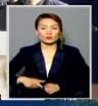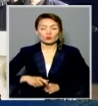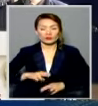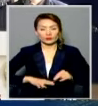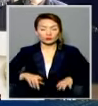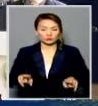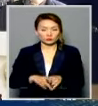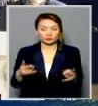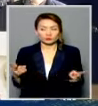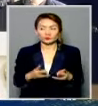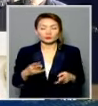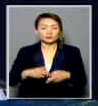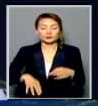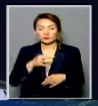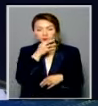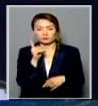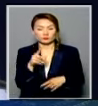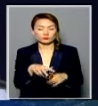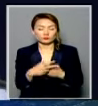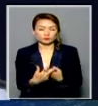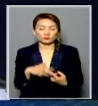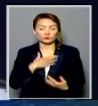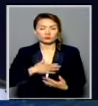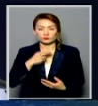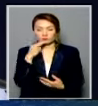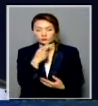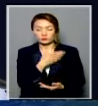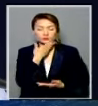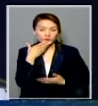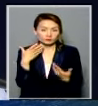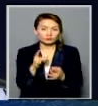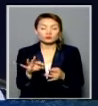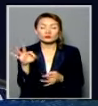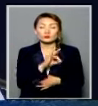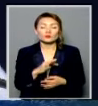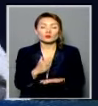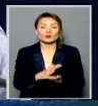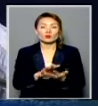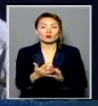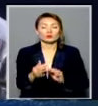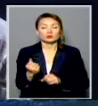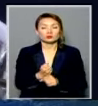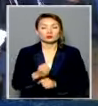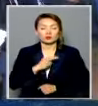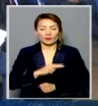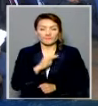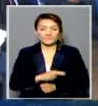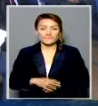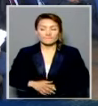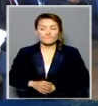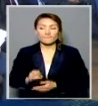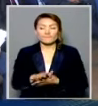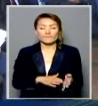не только не остались незавершенными, но и ухудшили качество. Также говорилось о том, что сельхозтоваропроизводители